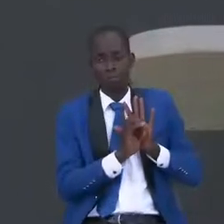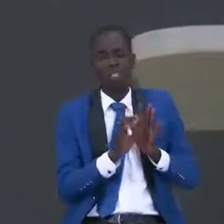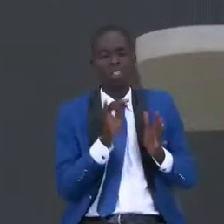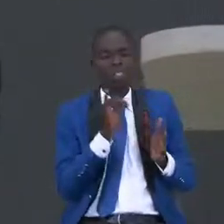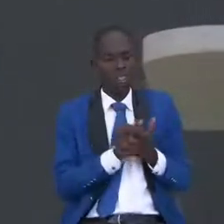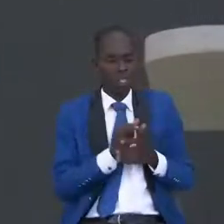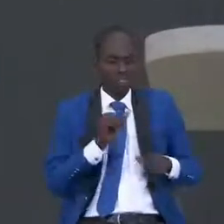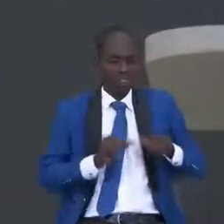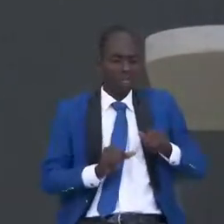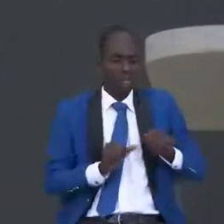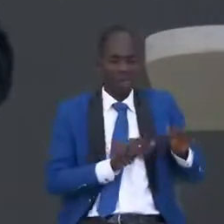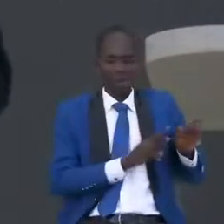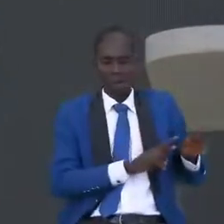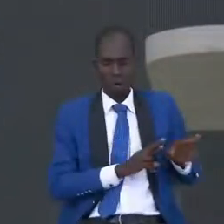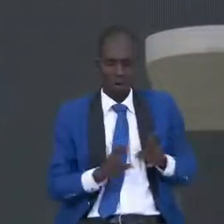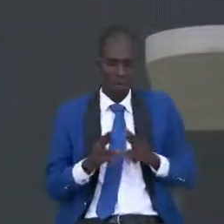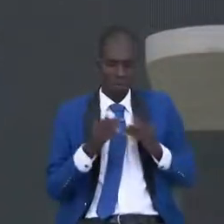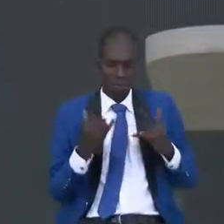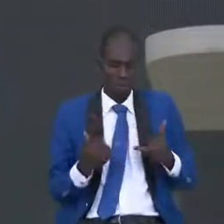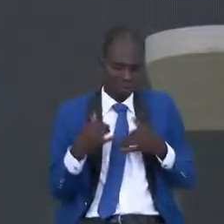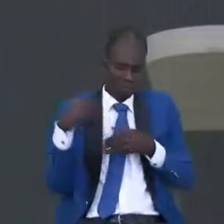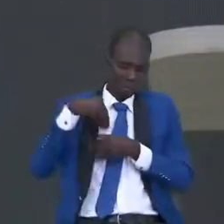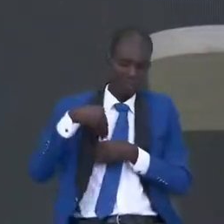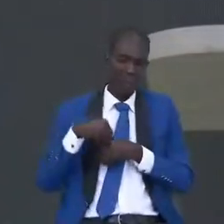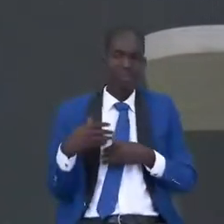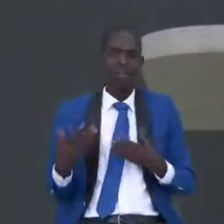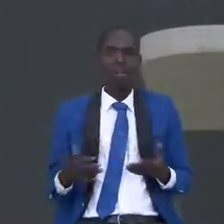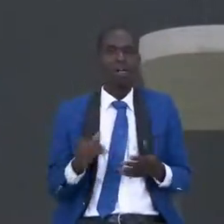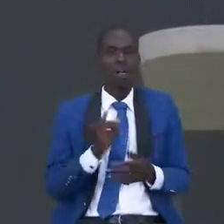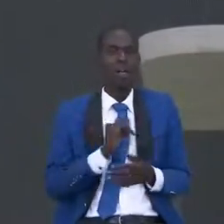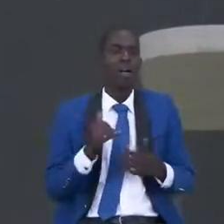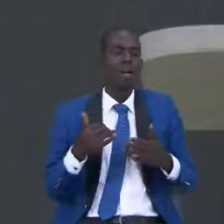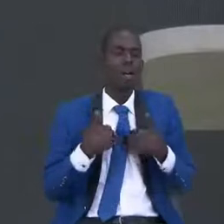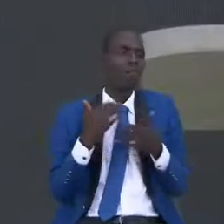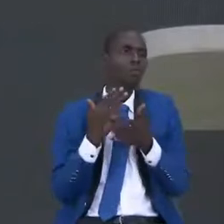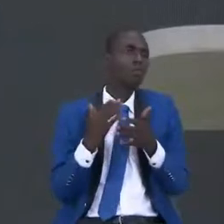toi, j'ai appris quelque chose il y a très longtemps.